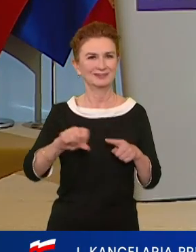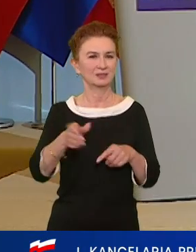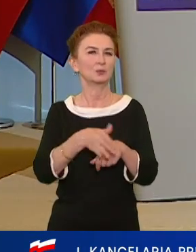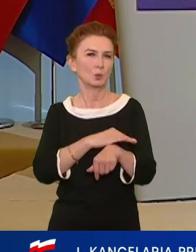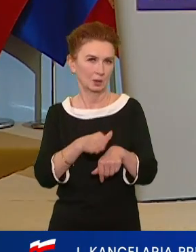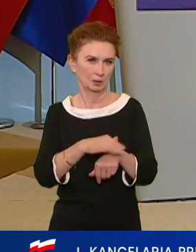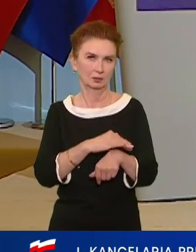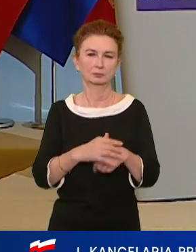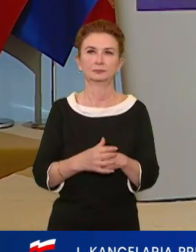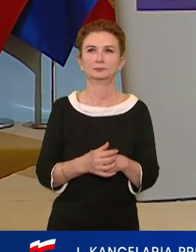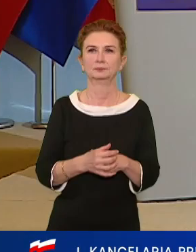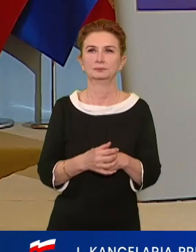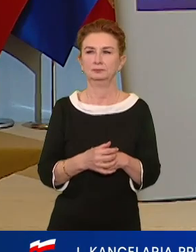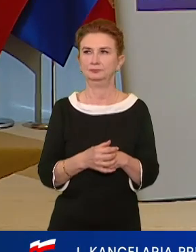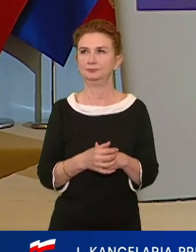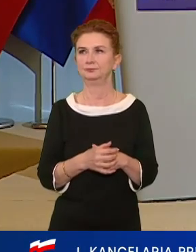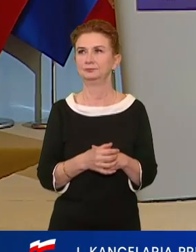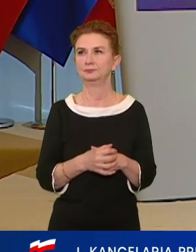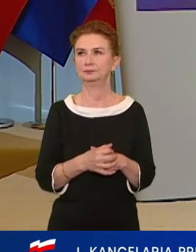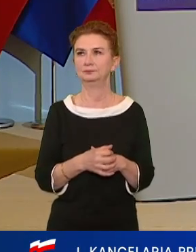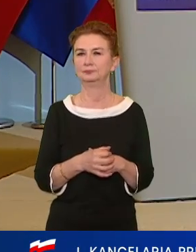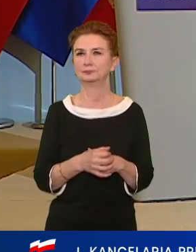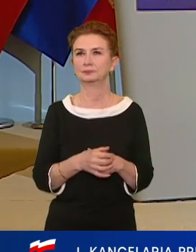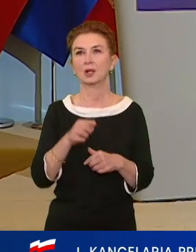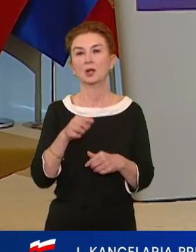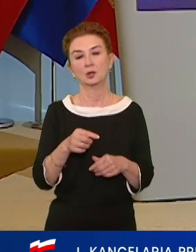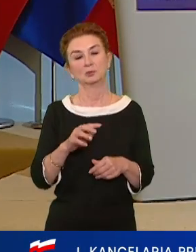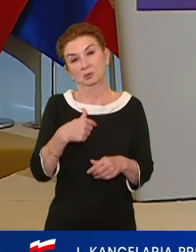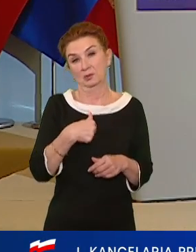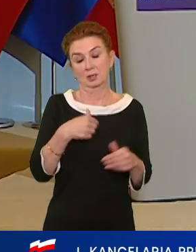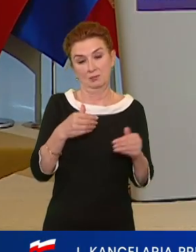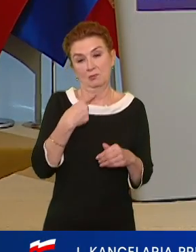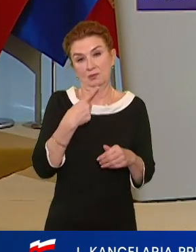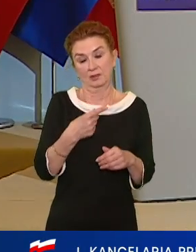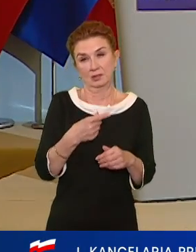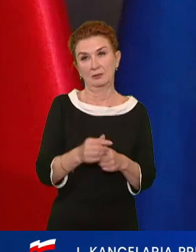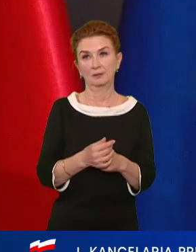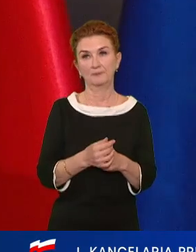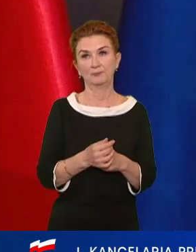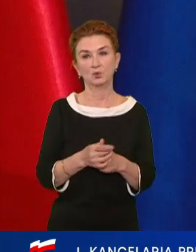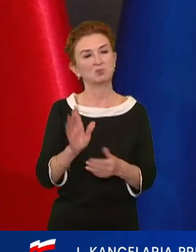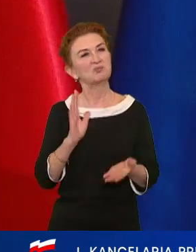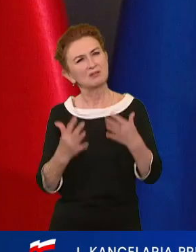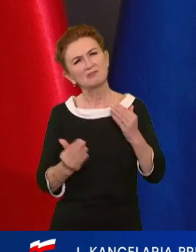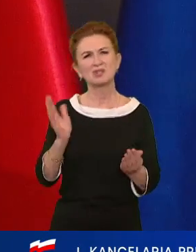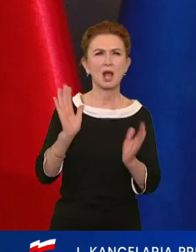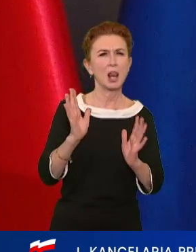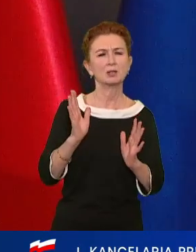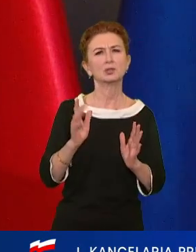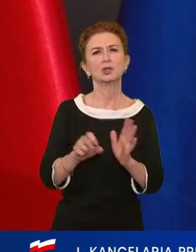tym samym brzmieniem mniej więcej tutaj z mojej strony tak jak powiedziałem to zależy wszystko tych